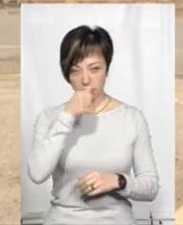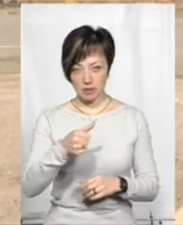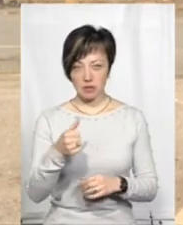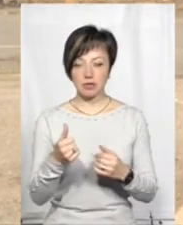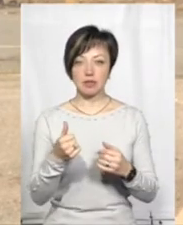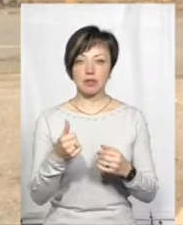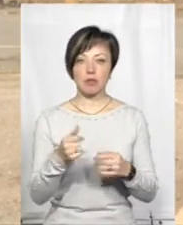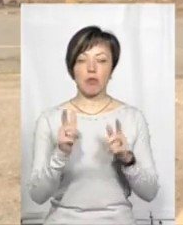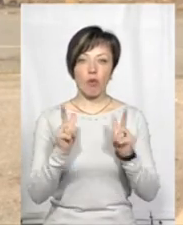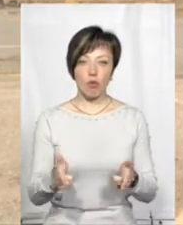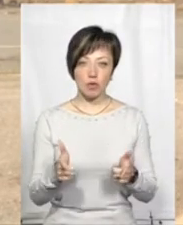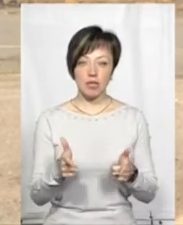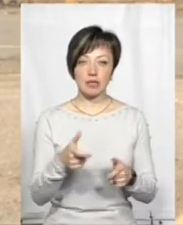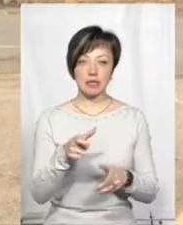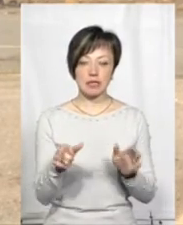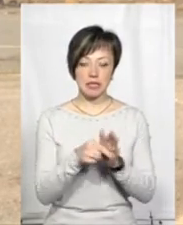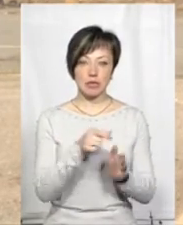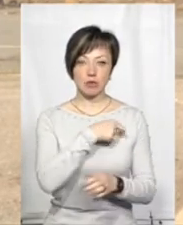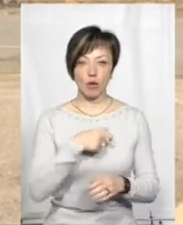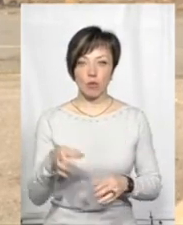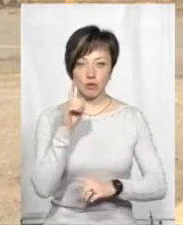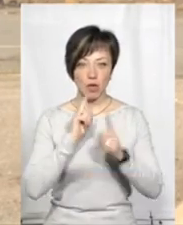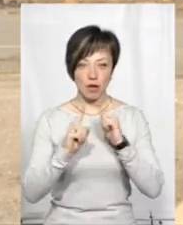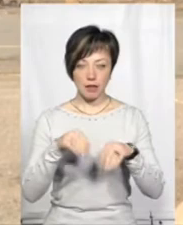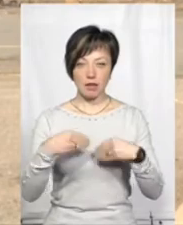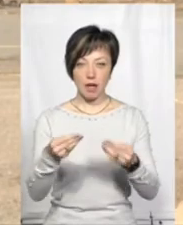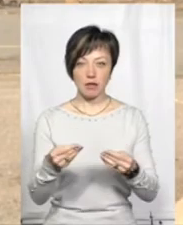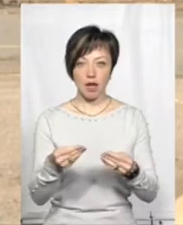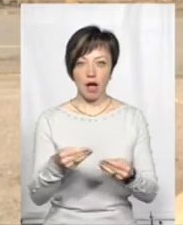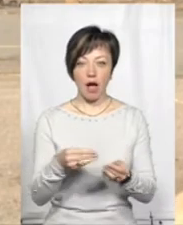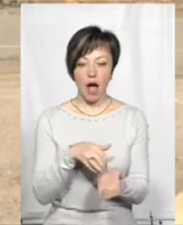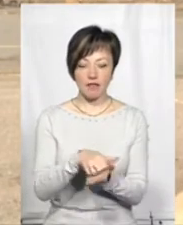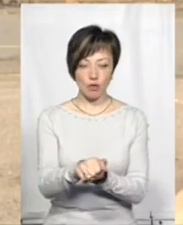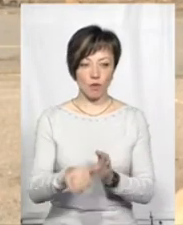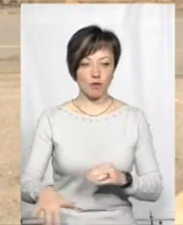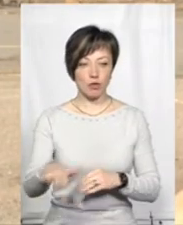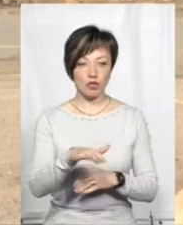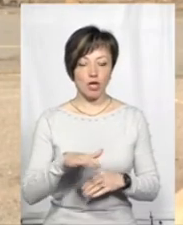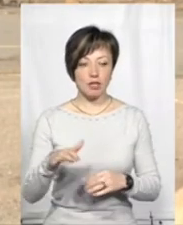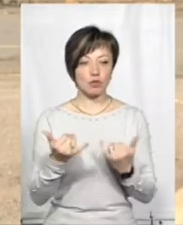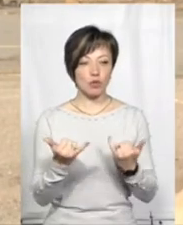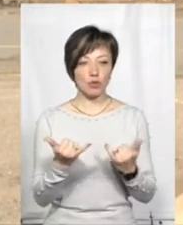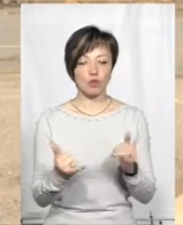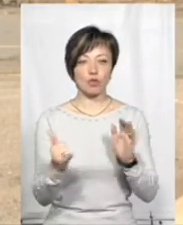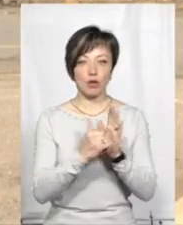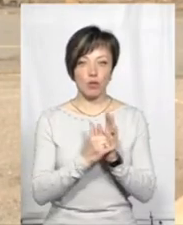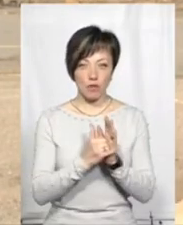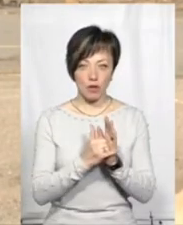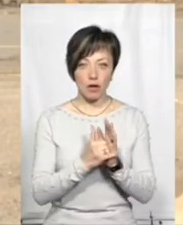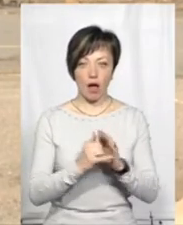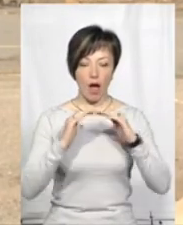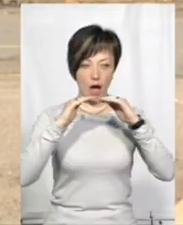за погодженням з депутатами обласної ради надана асфальтована площадка. Він сьогодні вже встановлює